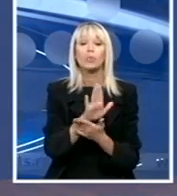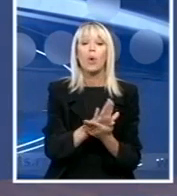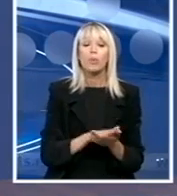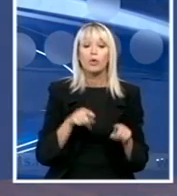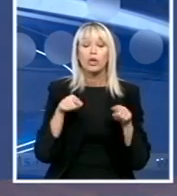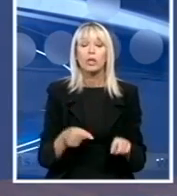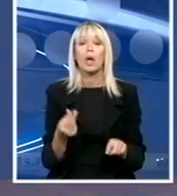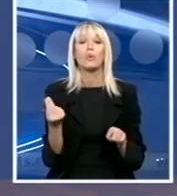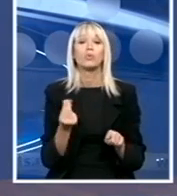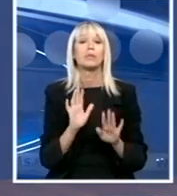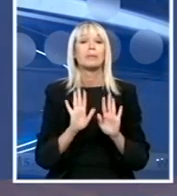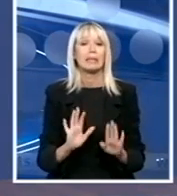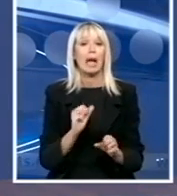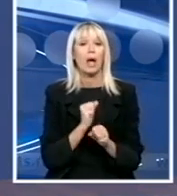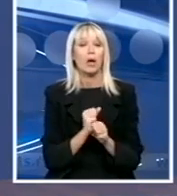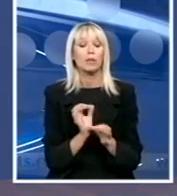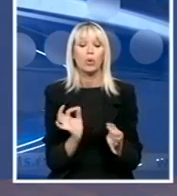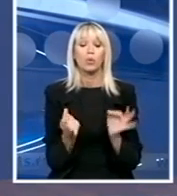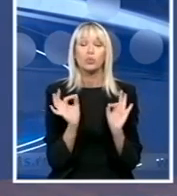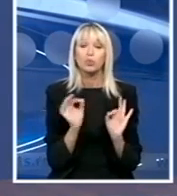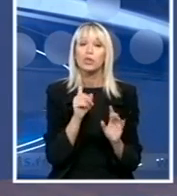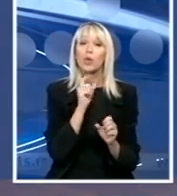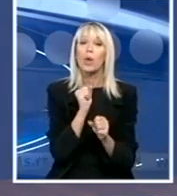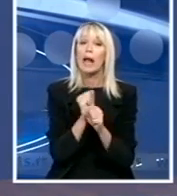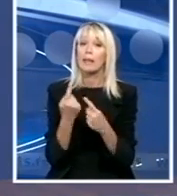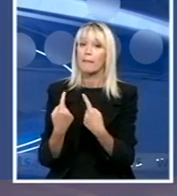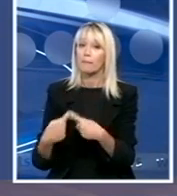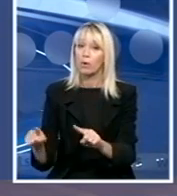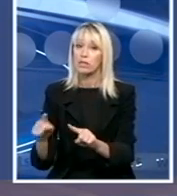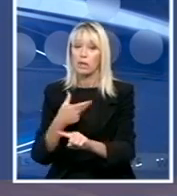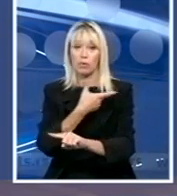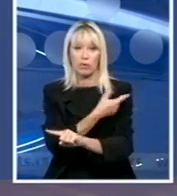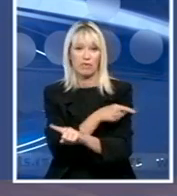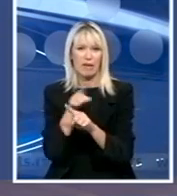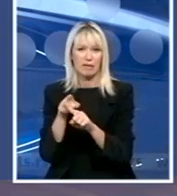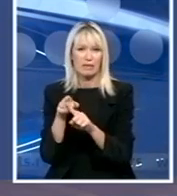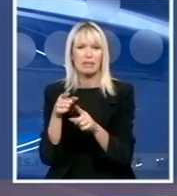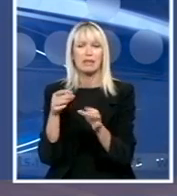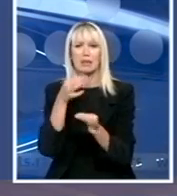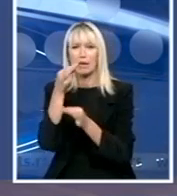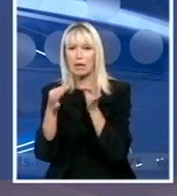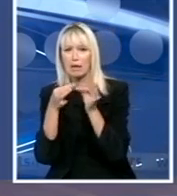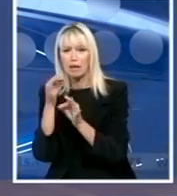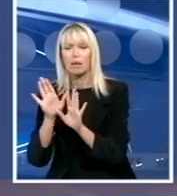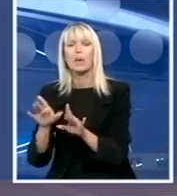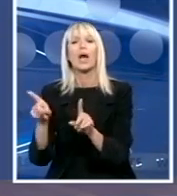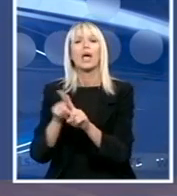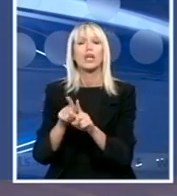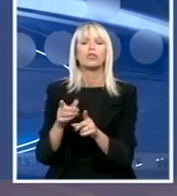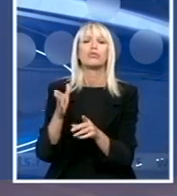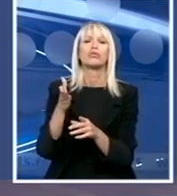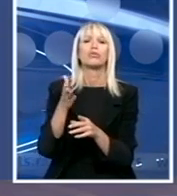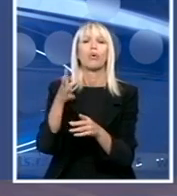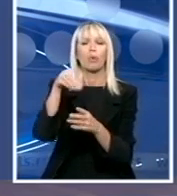prisutan, da eksperti koji se posebno bave vakcinologijom, kao i sa stanovišta ekonomskog, se